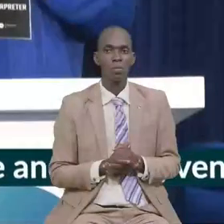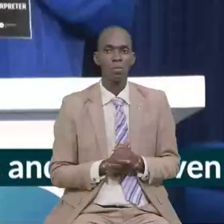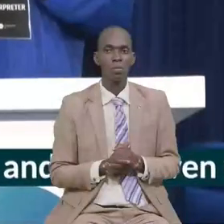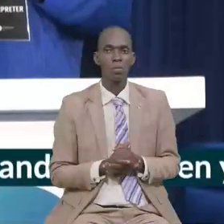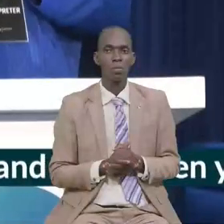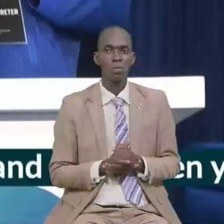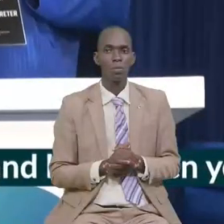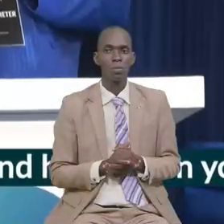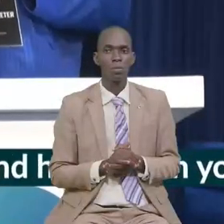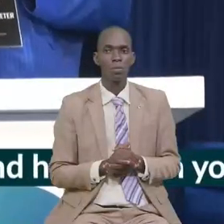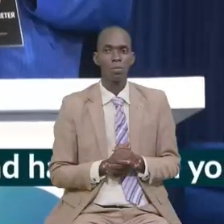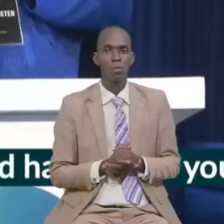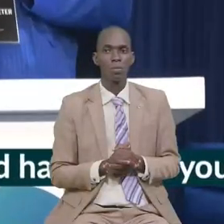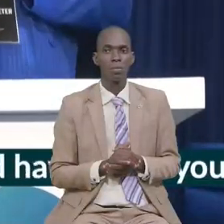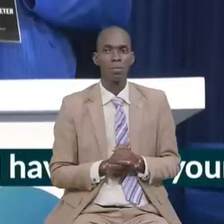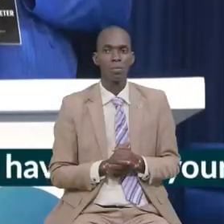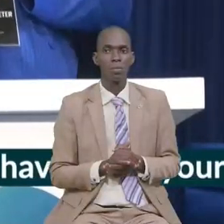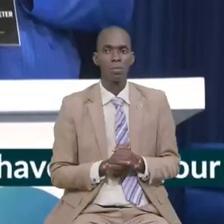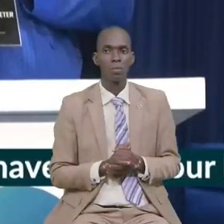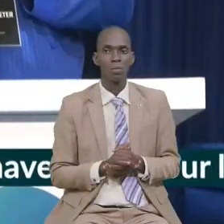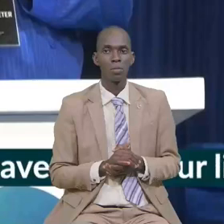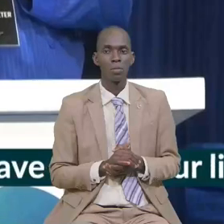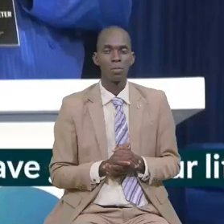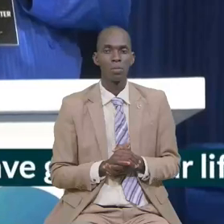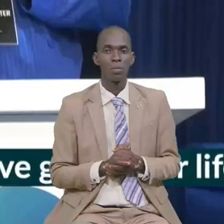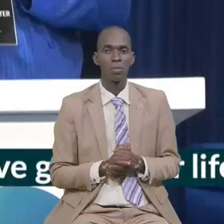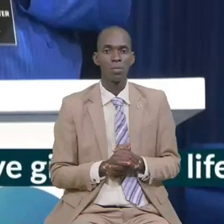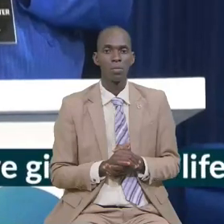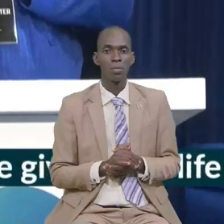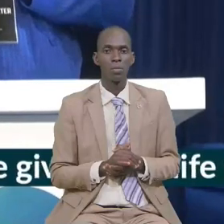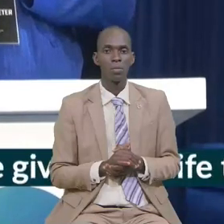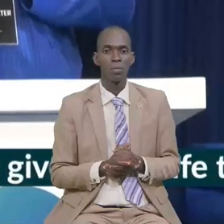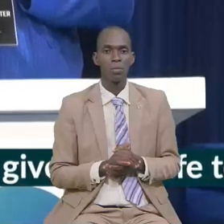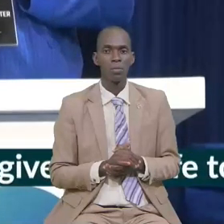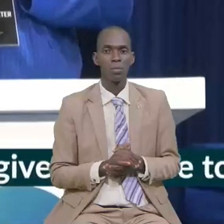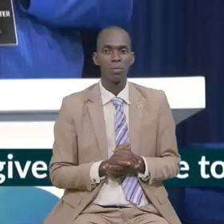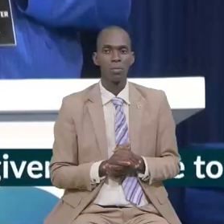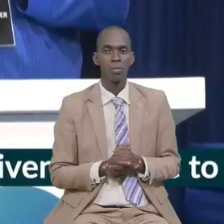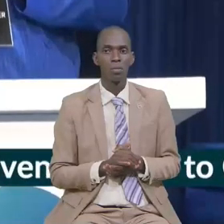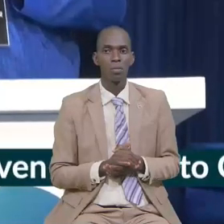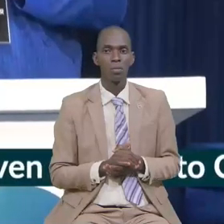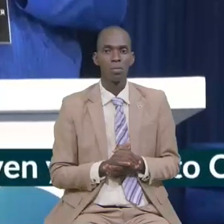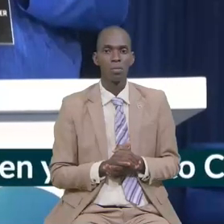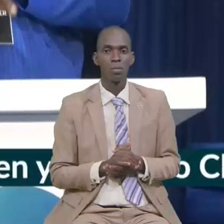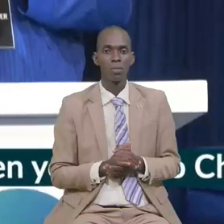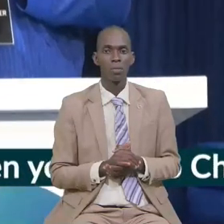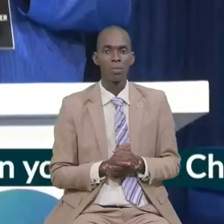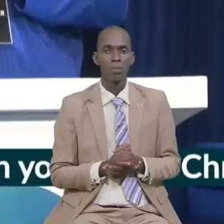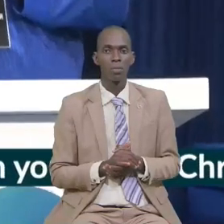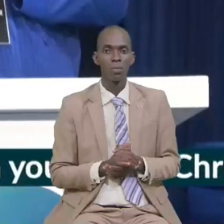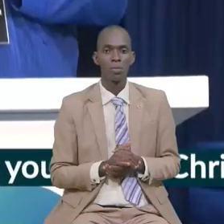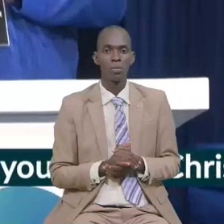vos noms. Vous avez donné votre vie au Seigneur au numéro plus 234 91 54